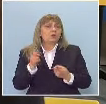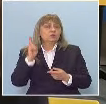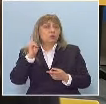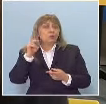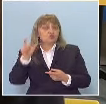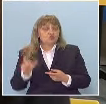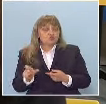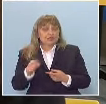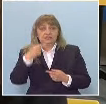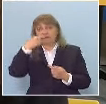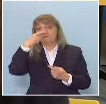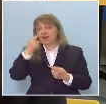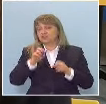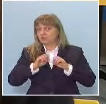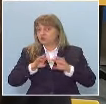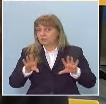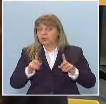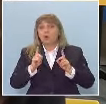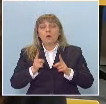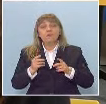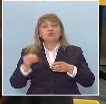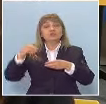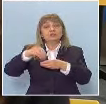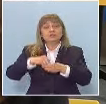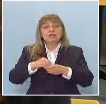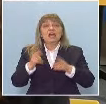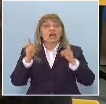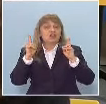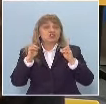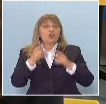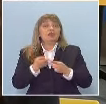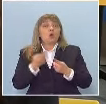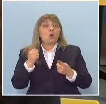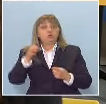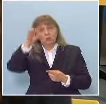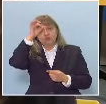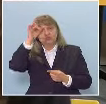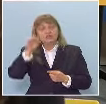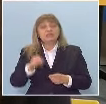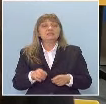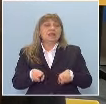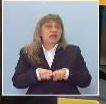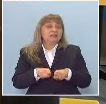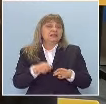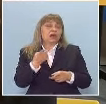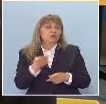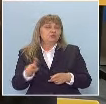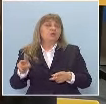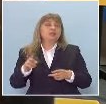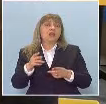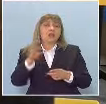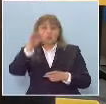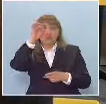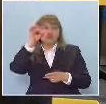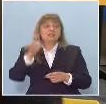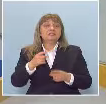учителите важни съобщения, можеха да се качват решения от учениците и по този начин другите техни съученици